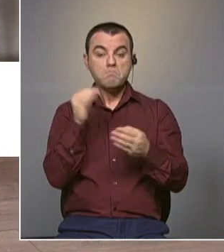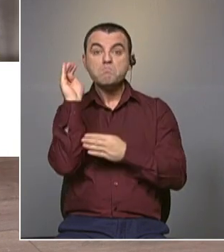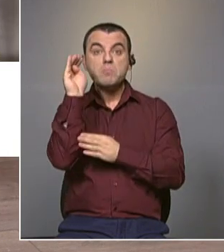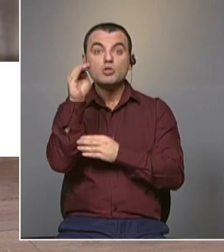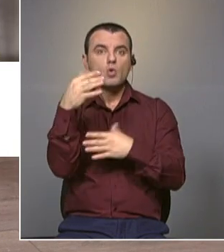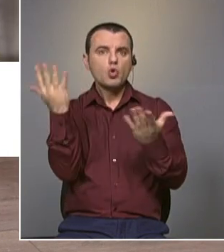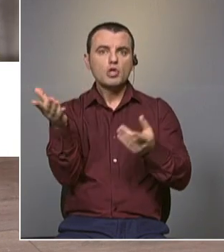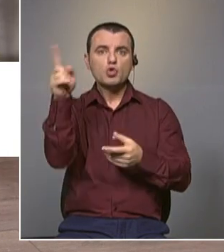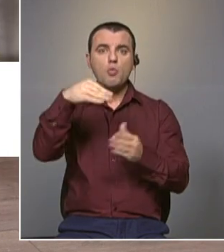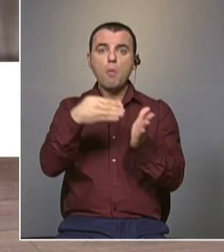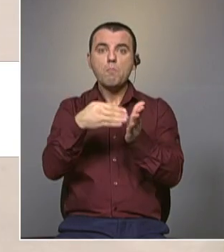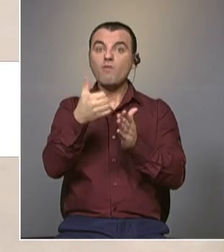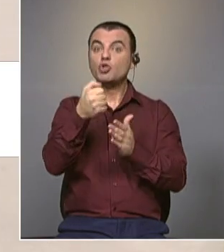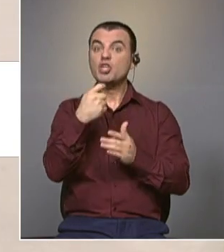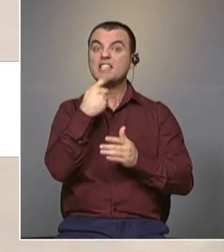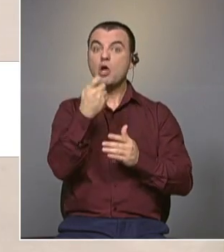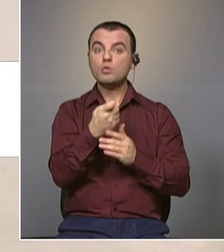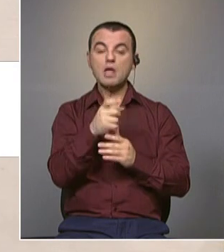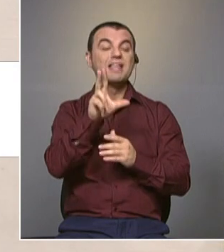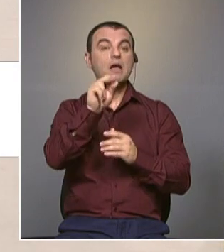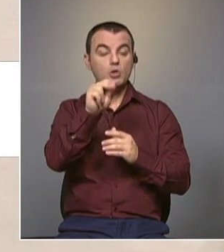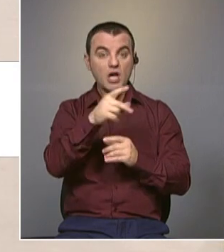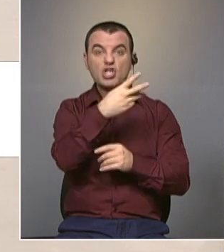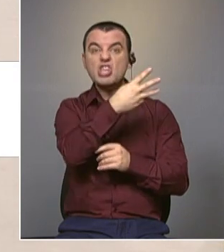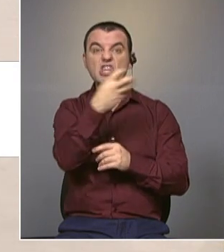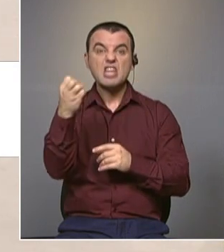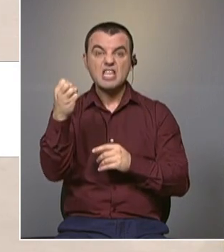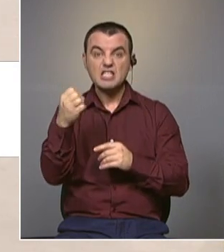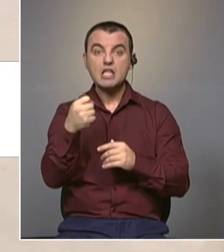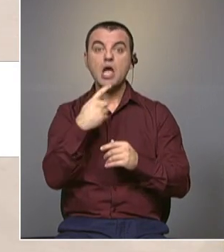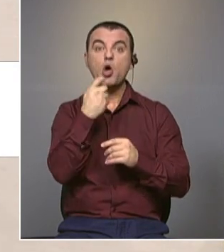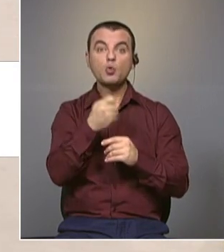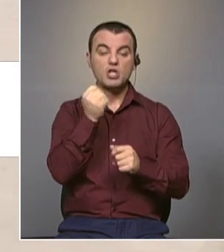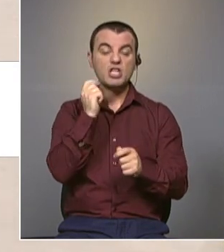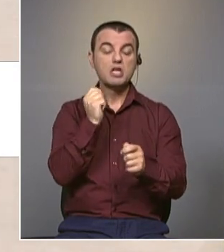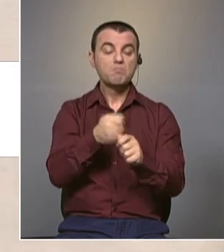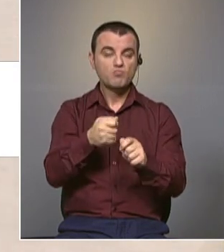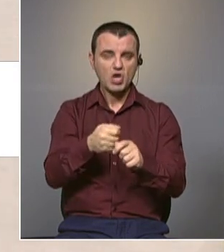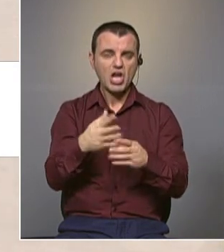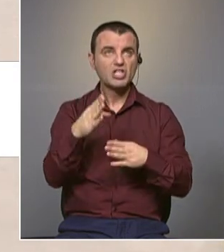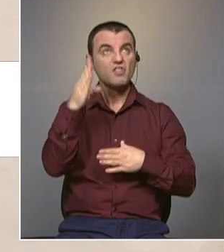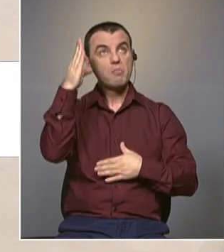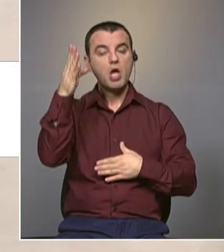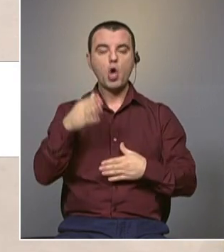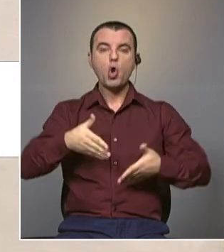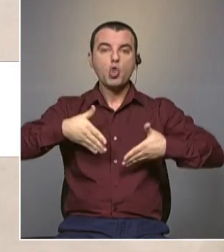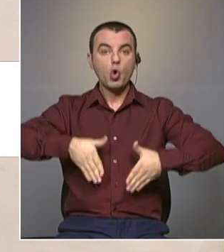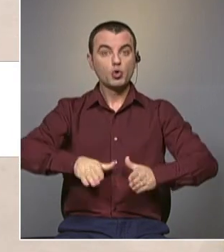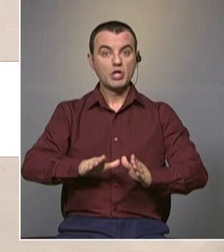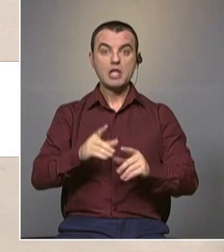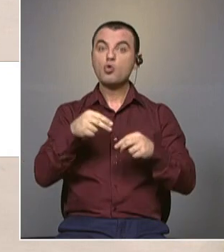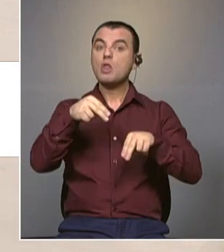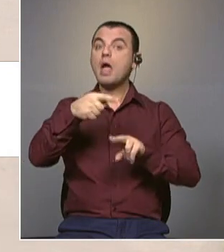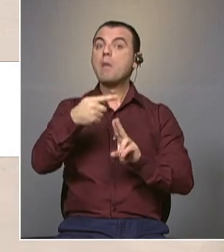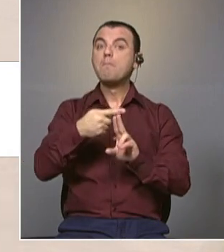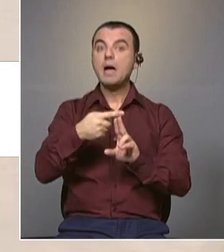60 годишната? Кажем само, че и 300 години тази година, пък честваме от рождението на Паисий Хилендарски. Точно това исках да кажа. Има и кръгла годишина от